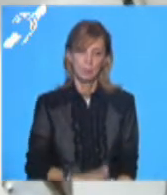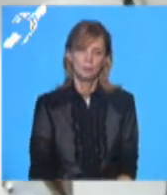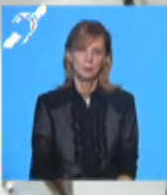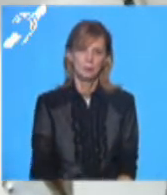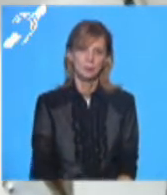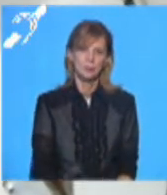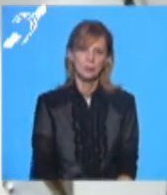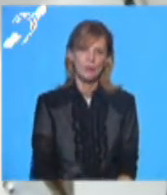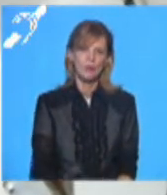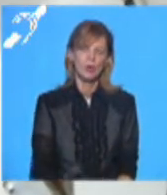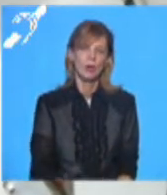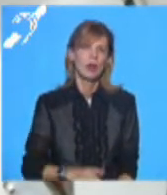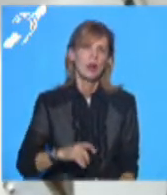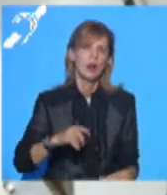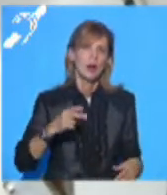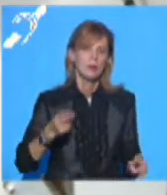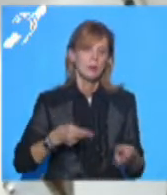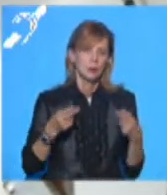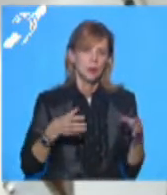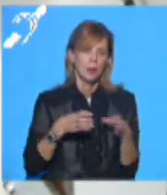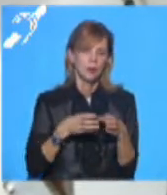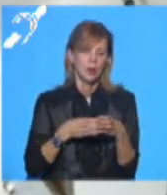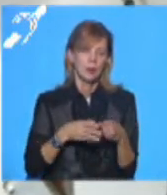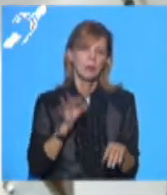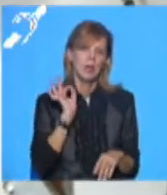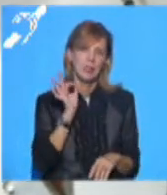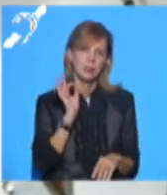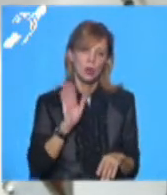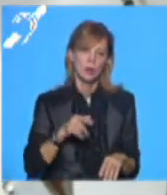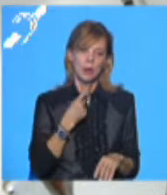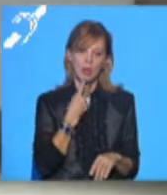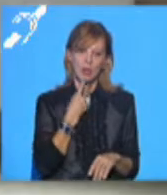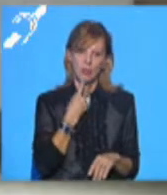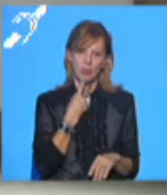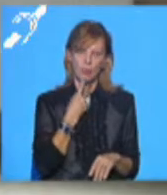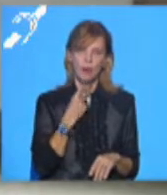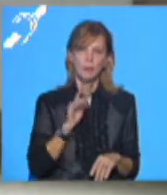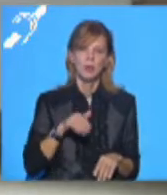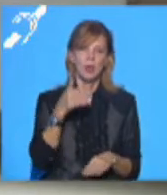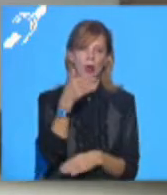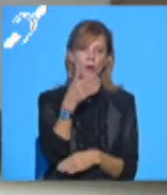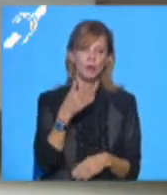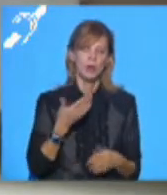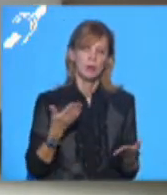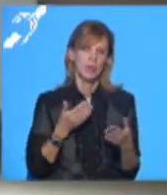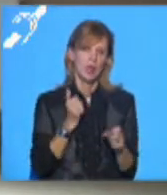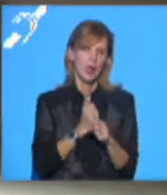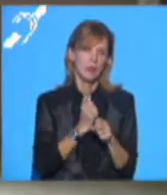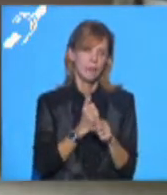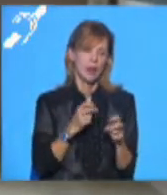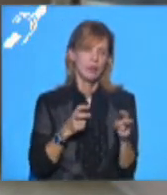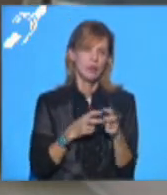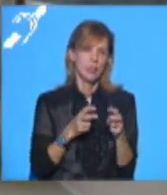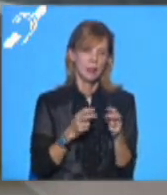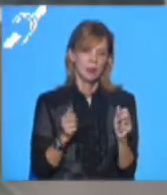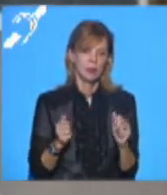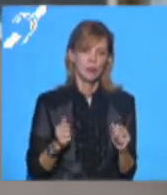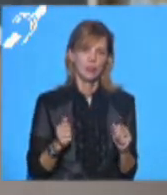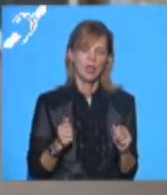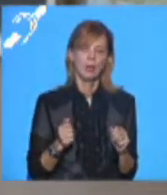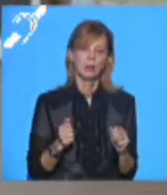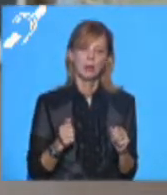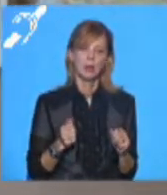condiții optime. Am găsit o echipă la Craiova, o echipă extraordinară de la o societate care se ocupă de electricitate.